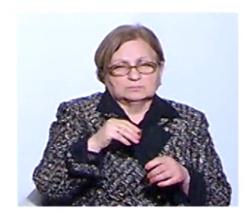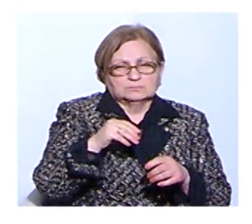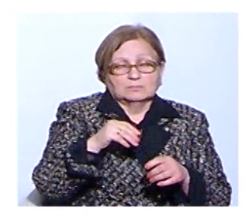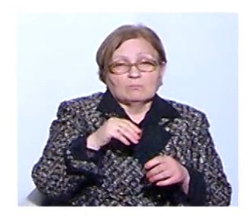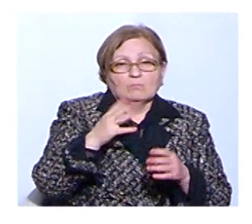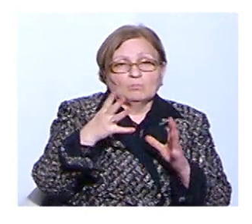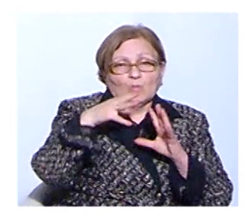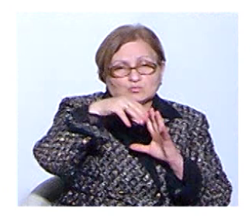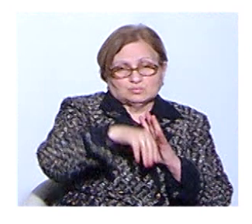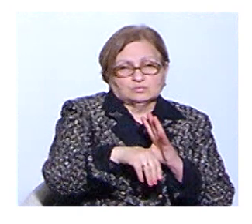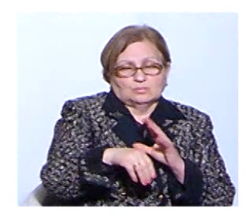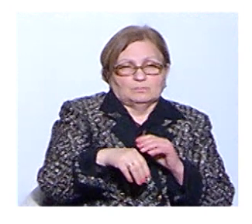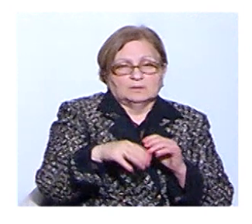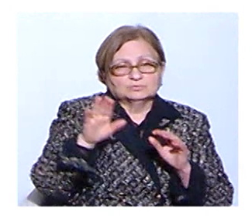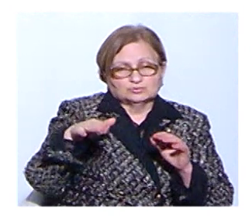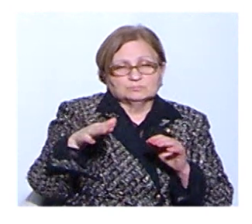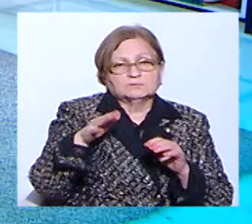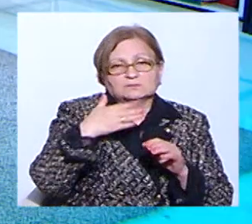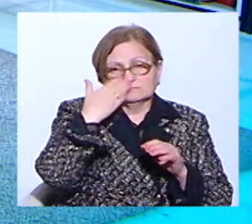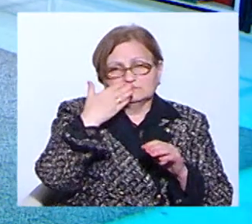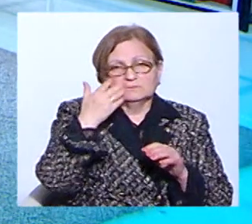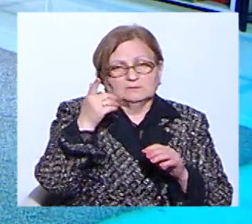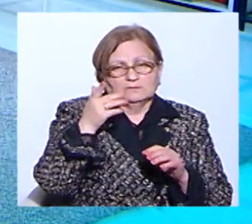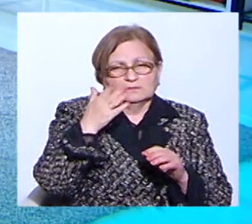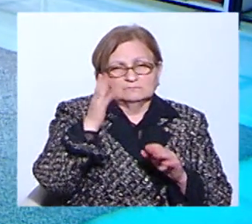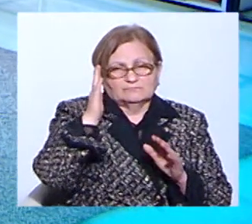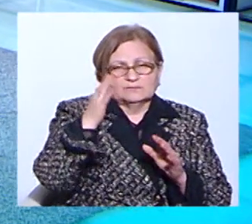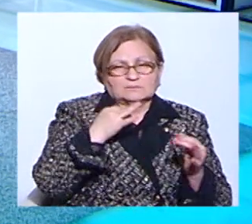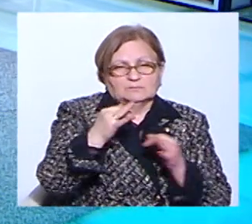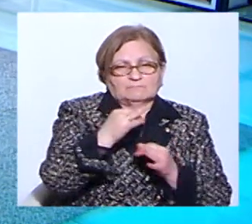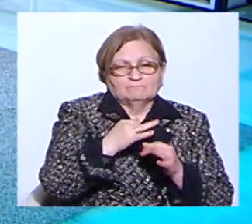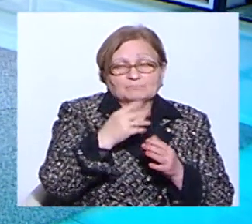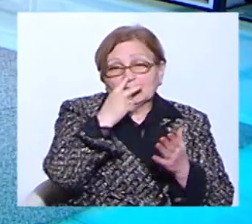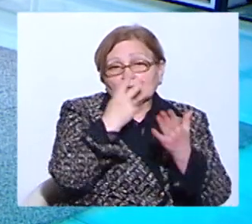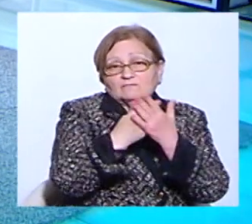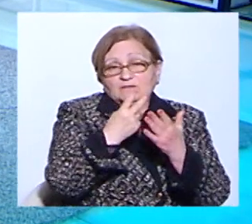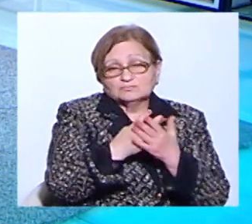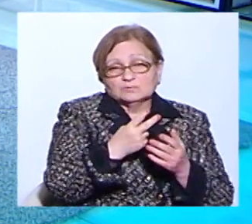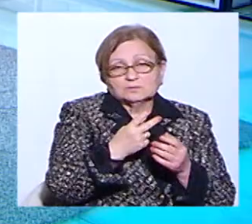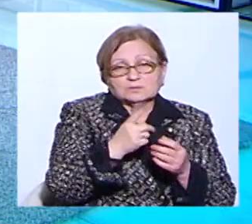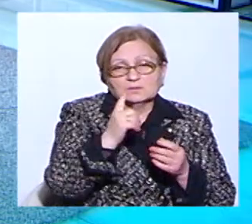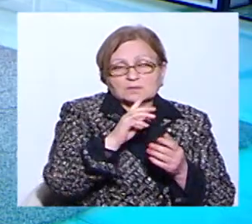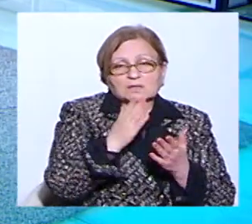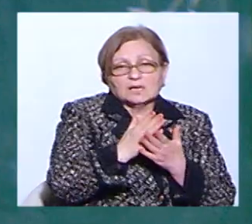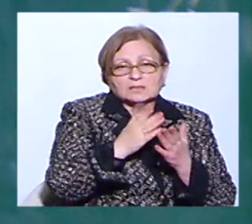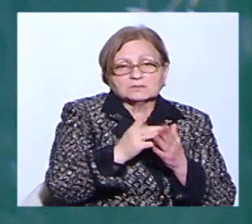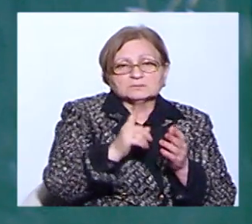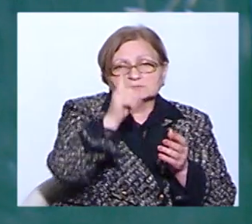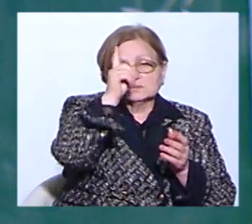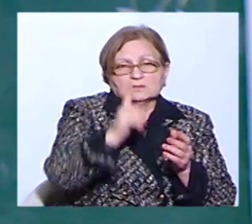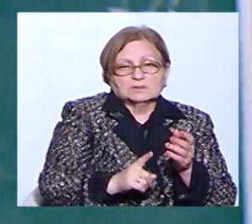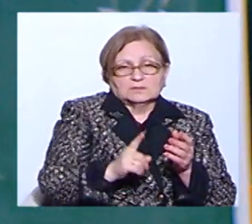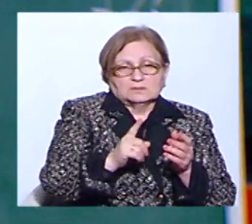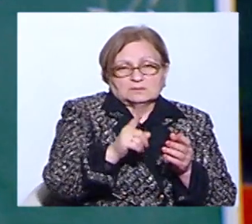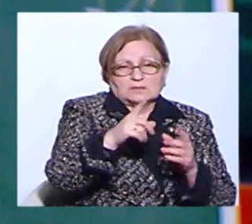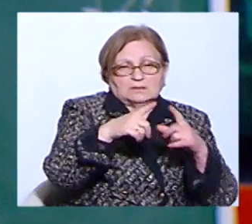კონუსის მოცულობა, ზედაპირის ფართობზე ვისაუბრებ შემდეგ გაკვეთილზე. შესაბამისად, აი მოდით ავიღოთ, ვაჩვენოთ რა არის ღერძული კვეთა, ეს არის კონუსის